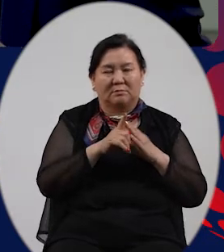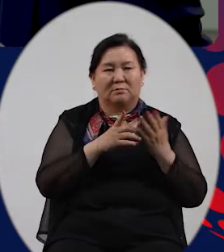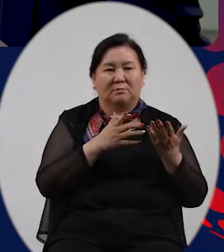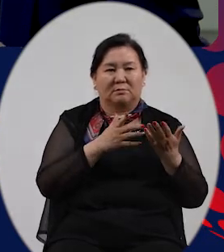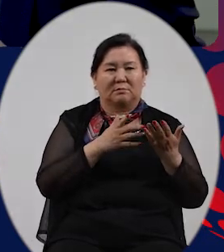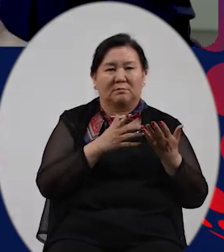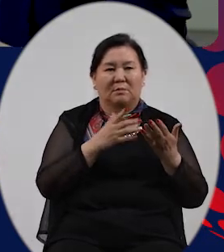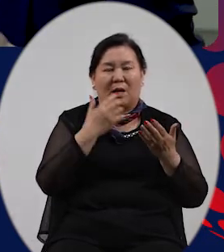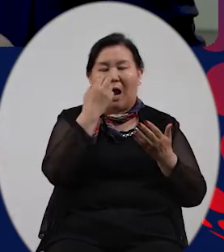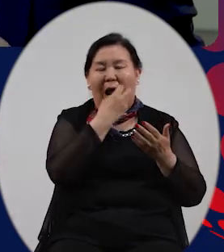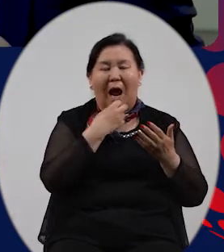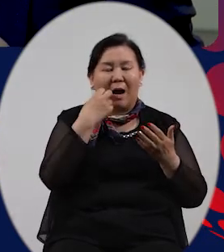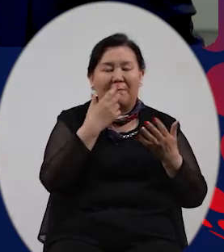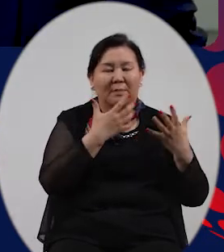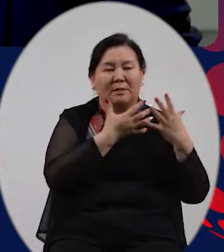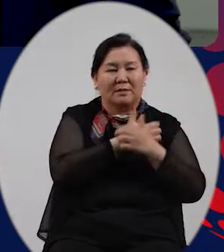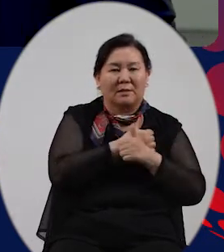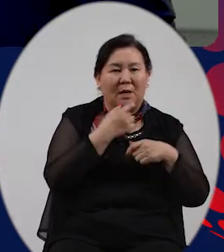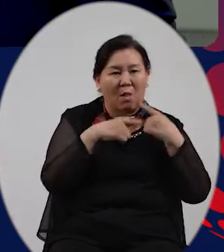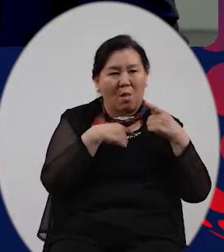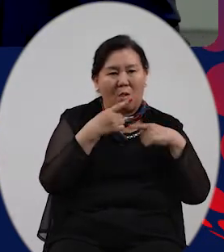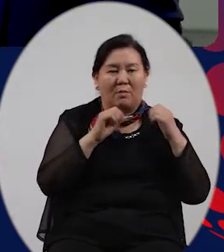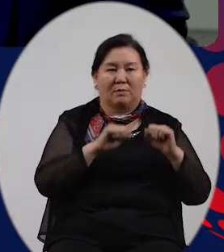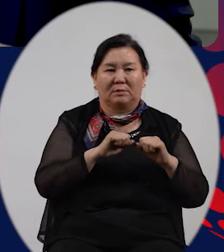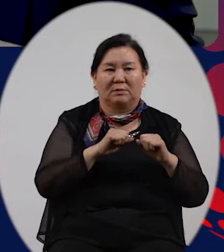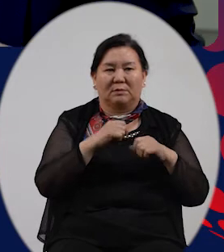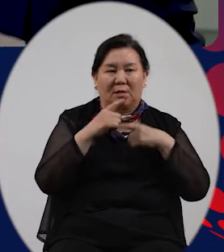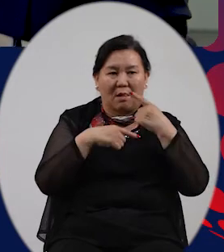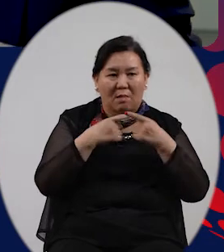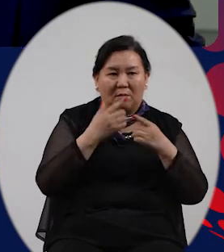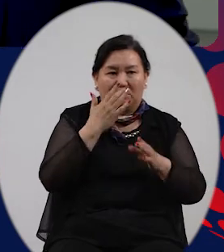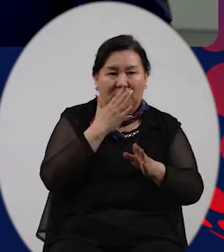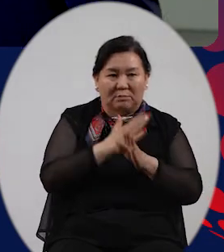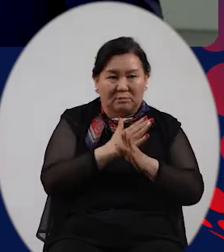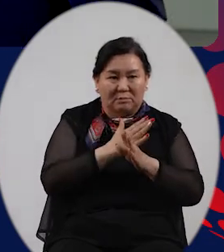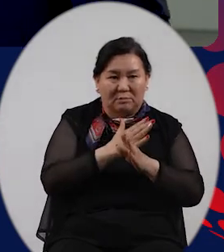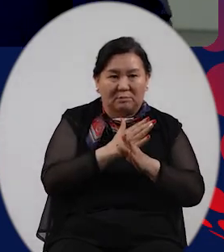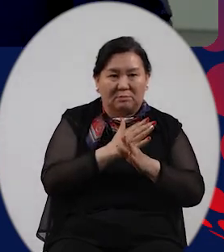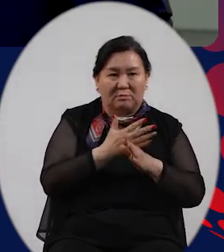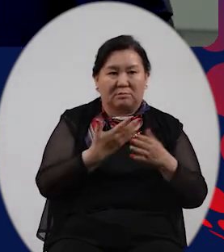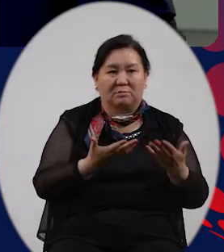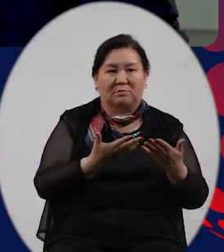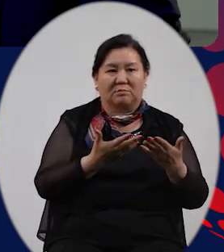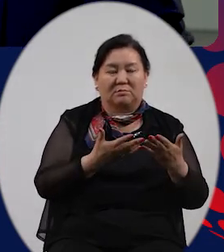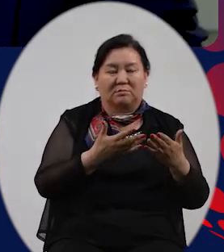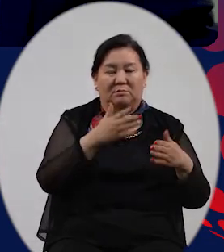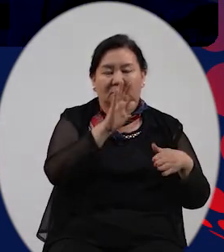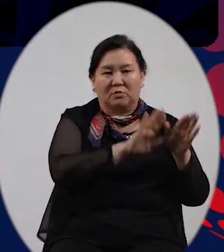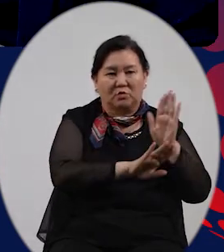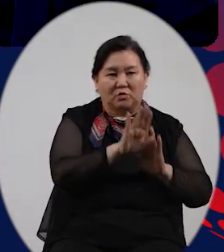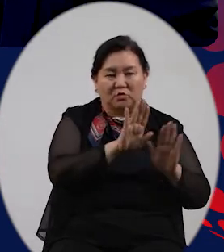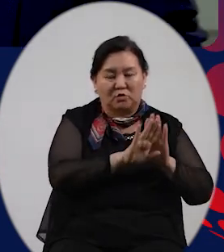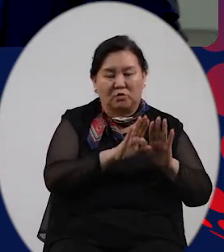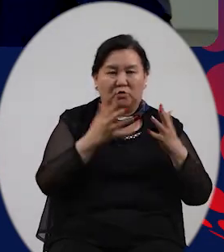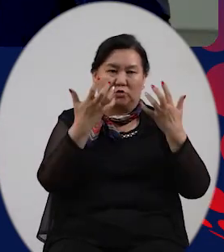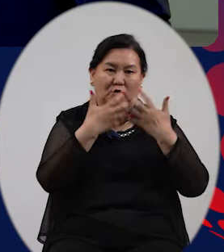гэсэн аман гэрээ гэж ойлгож болно. За яриа үүсгээд бүтээгдэхүүн үн дээрээ тохирсон тохиолдолд барааныхаа